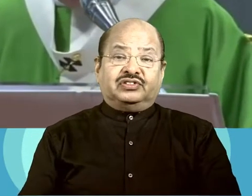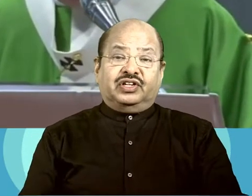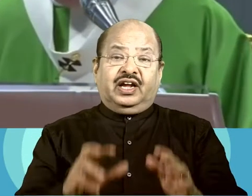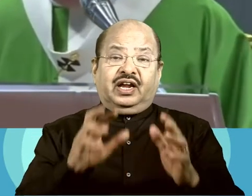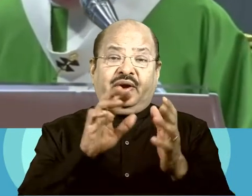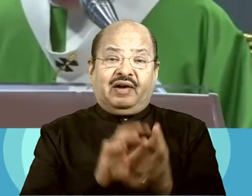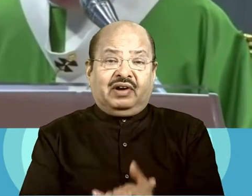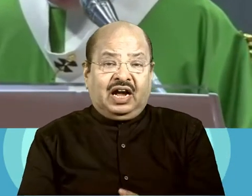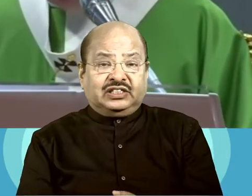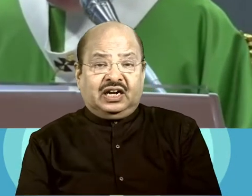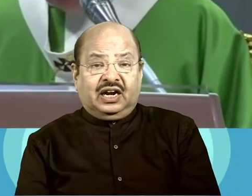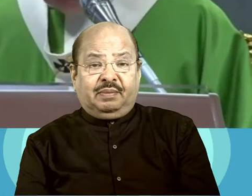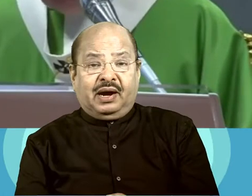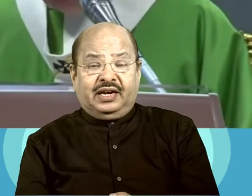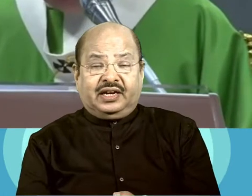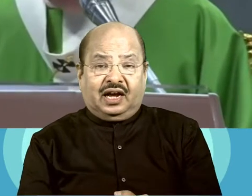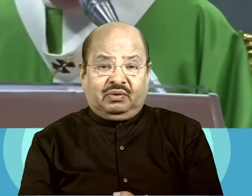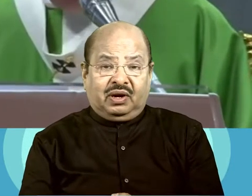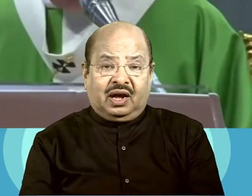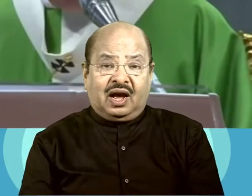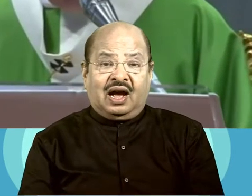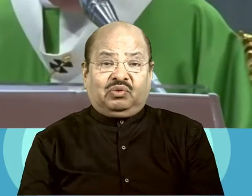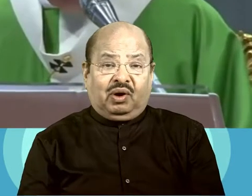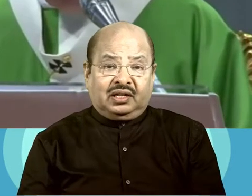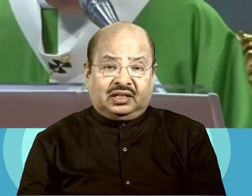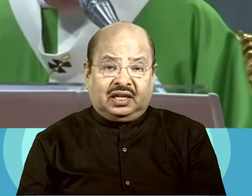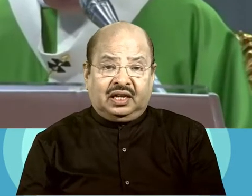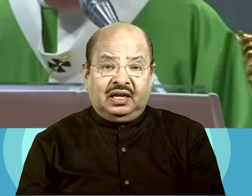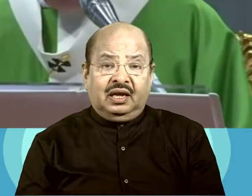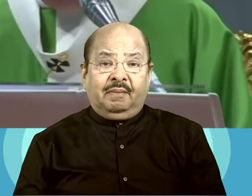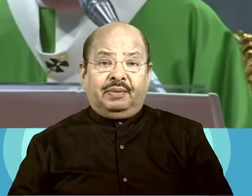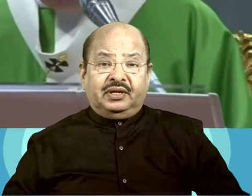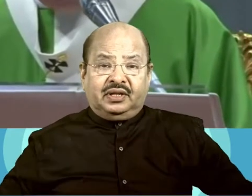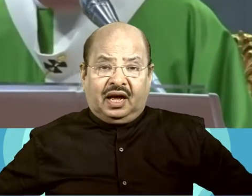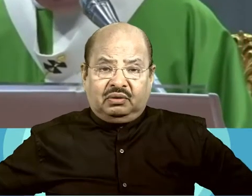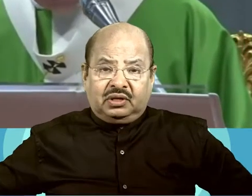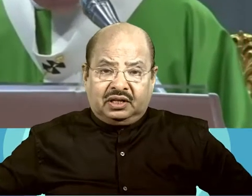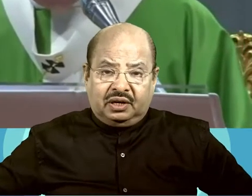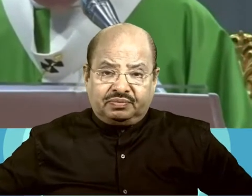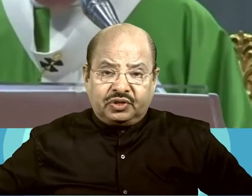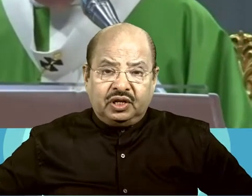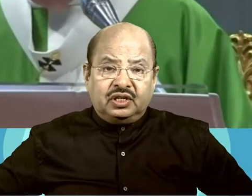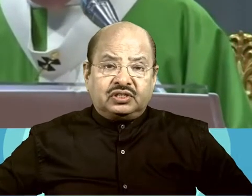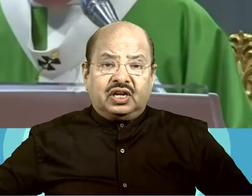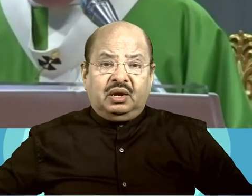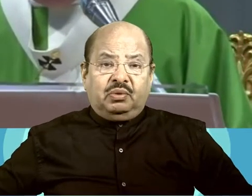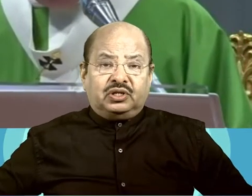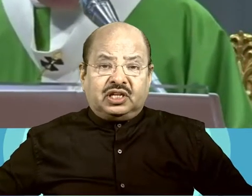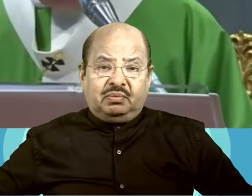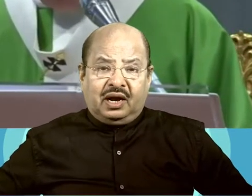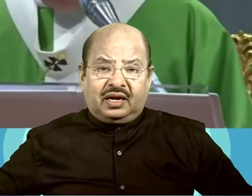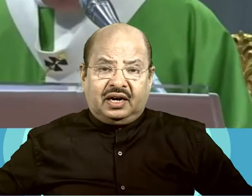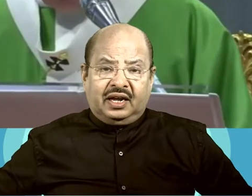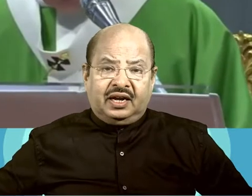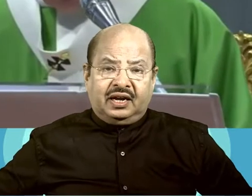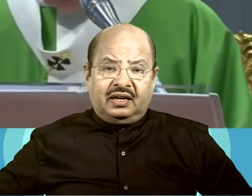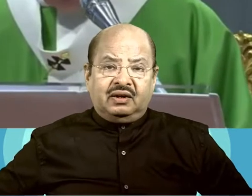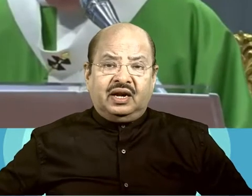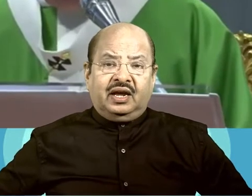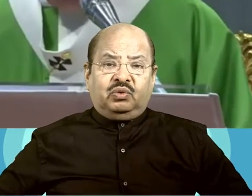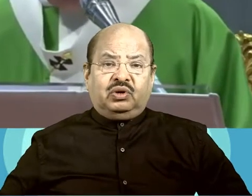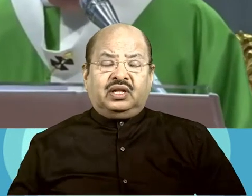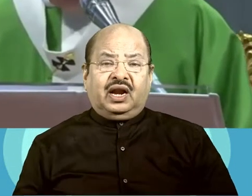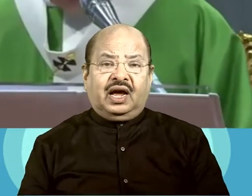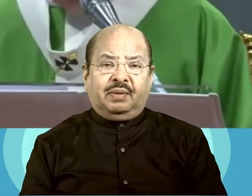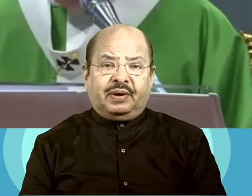വീക്ഷണത്തോടുകൂടി സ്ത്രീകളുടെ അവകാശങ്ങളെ മാനിക്കാനുള്ള ആഹ്വാനത്തെ പിന്താങ്ങുന്നതിനും സ്ത്രീ